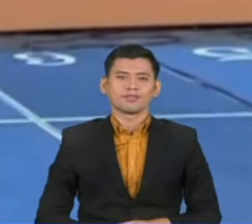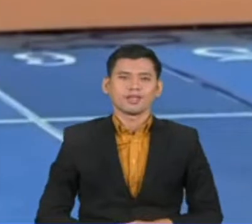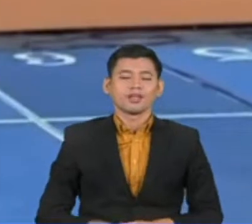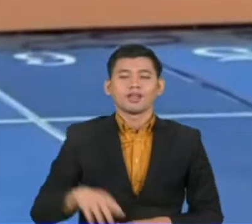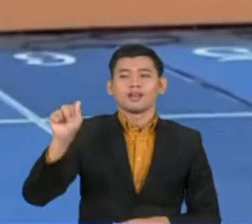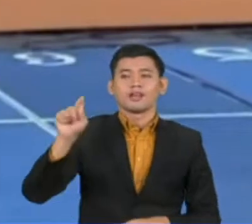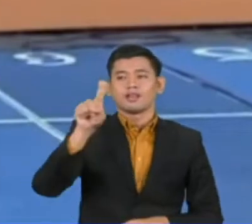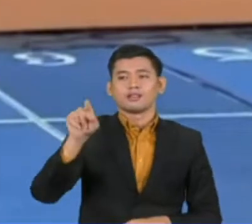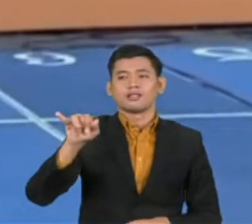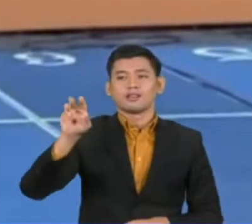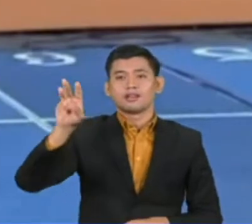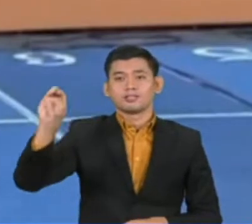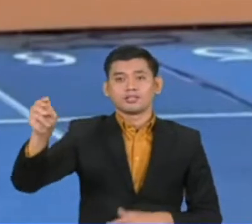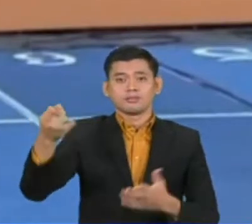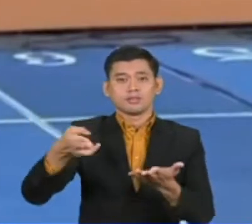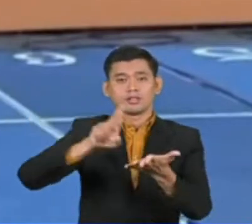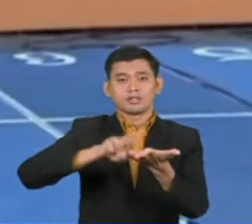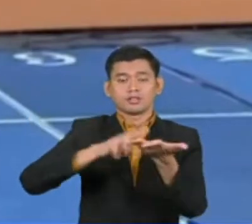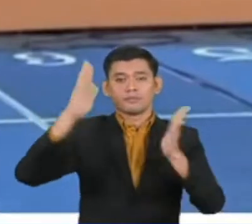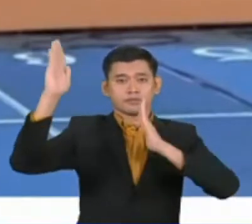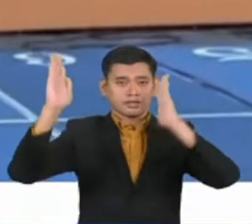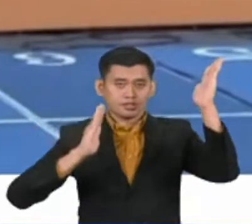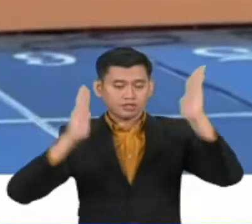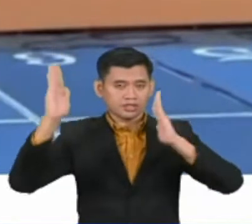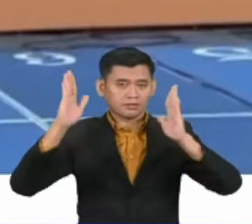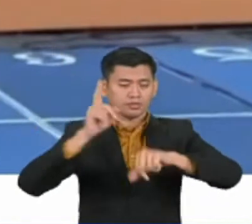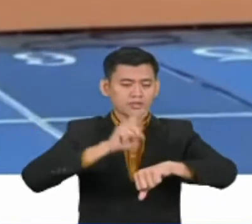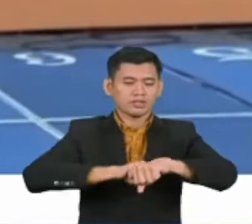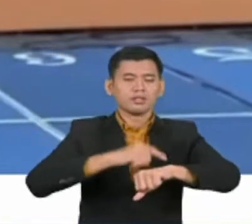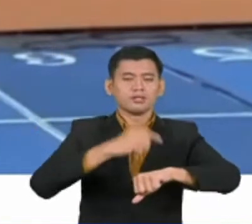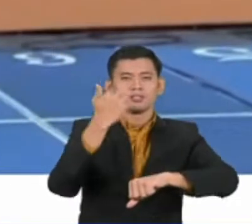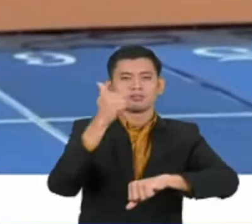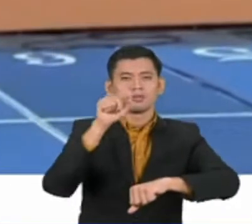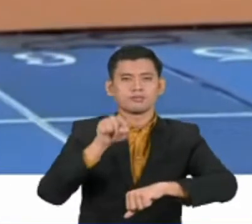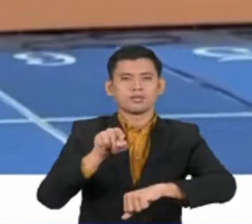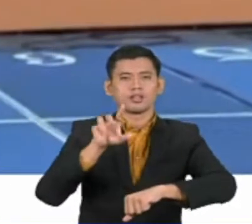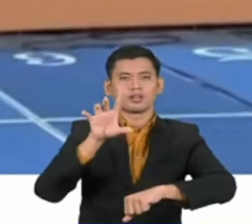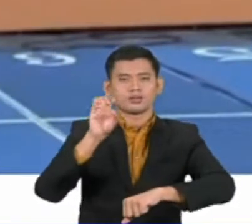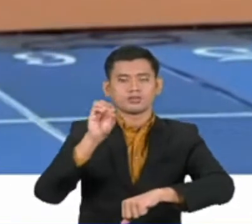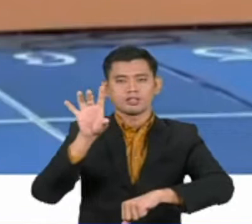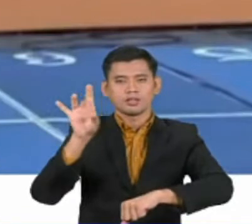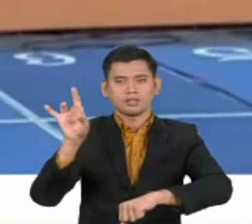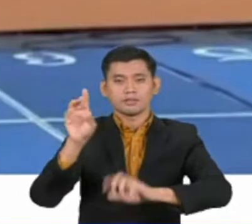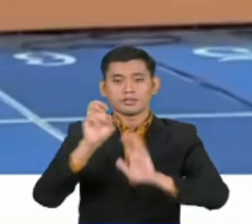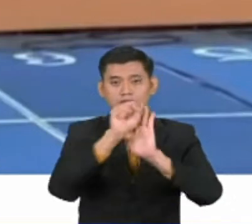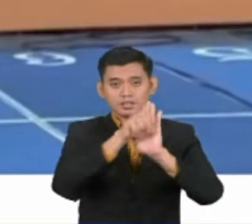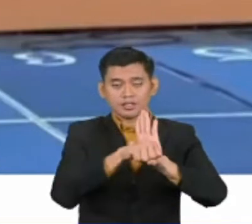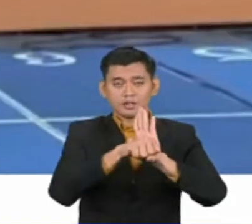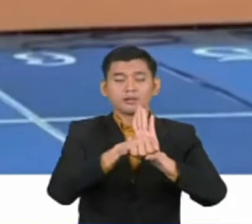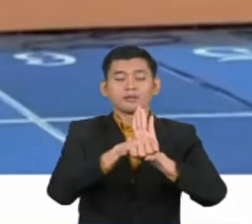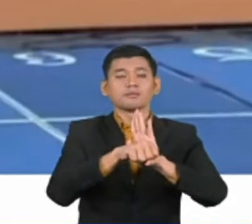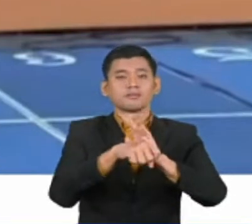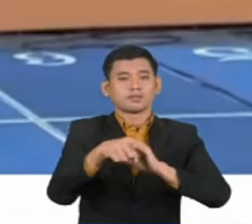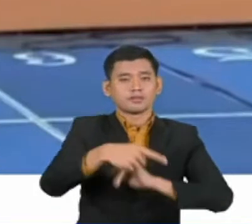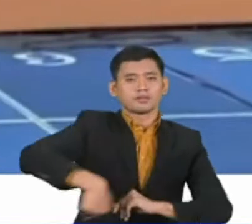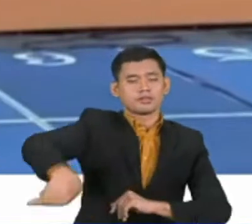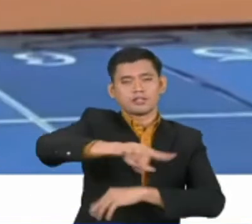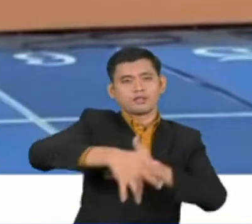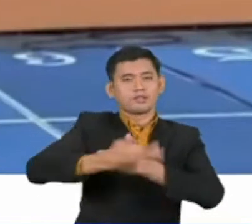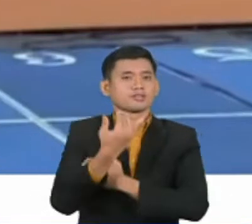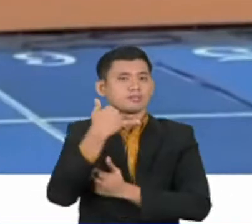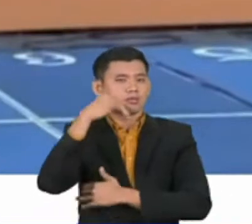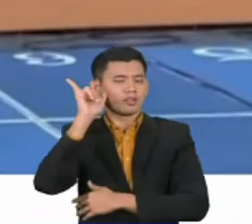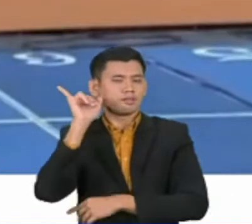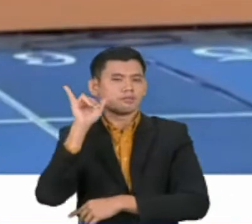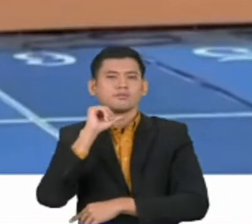Muhammad Azim yang memecahkan rekod kebangsaan dengan catatan masa 10.09 saat dalam pusingan awal semalam tidak berjaya mengulangi